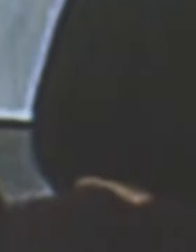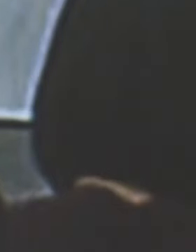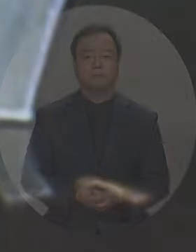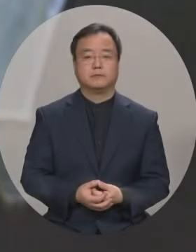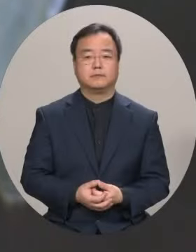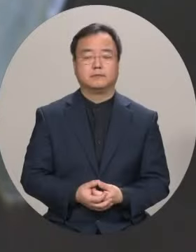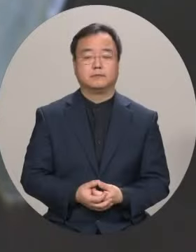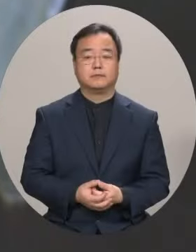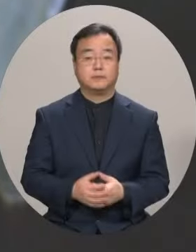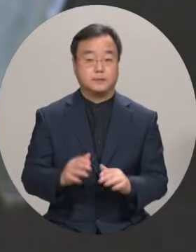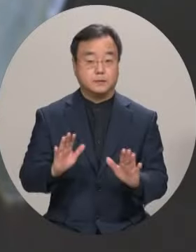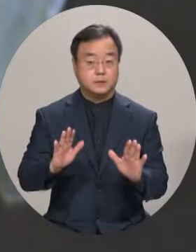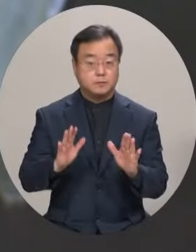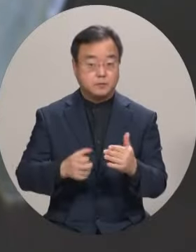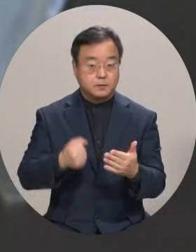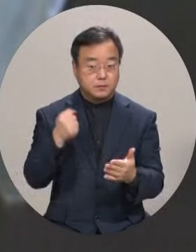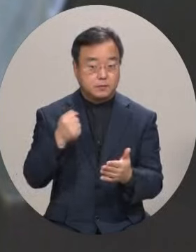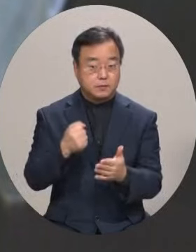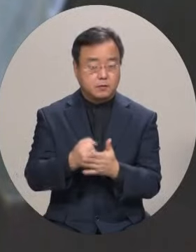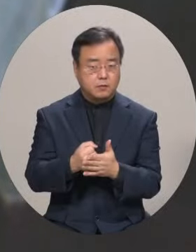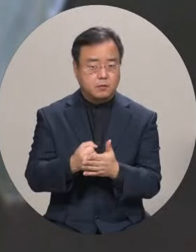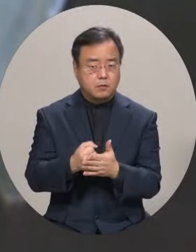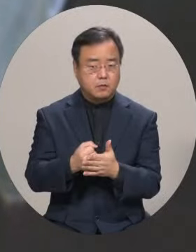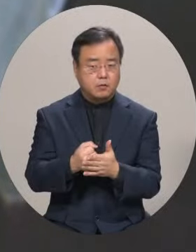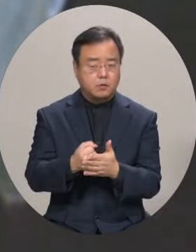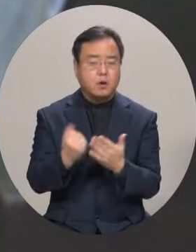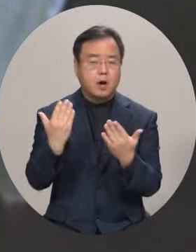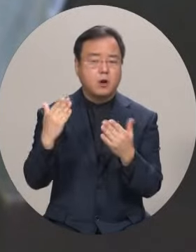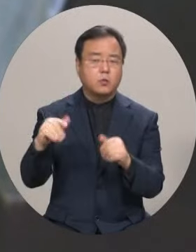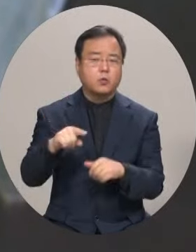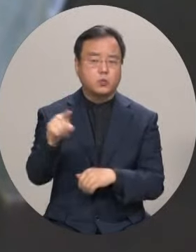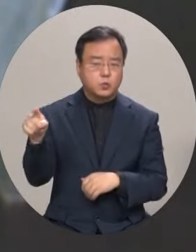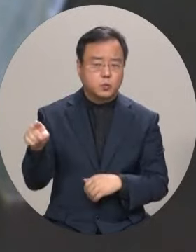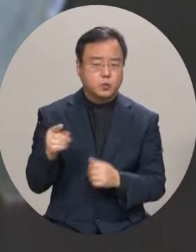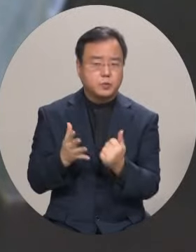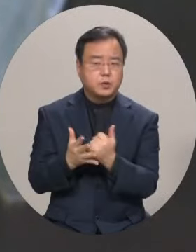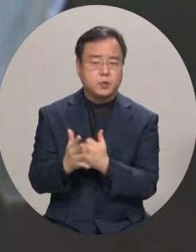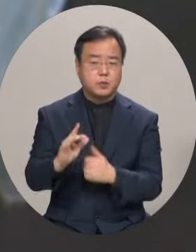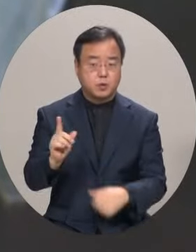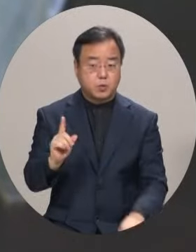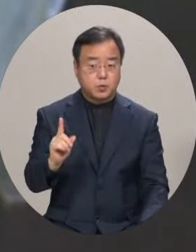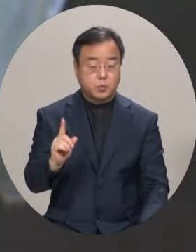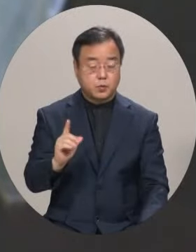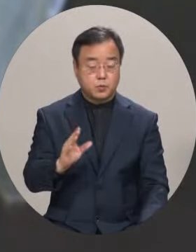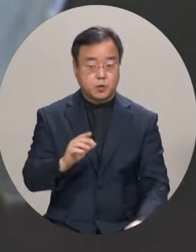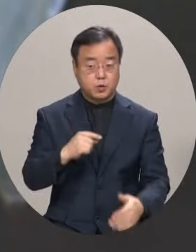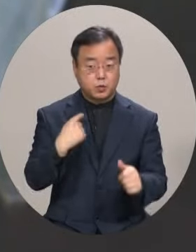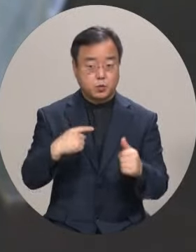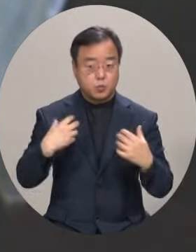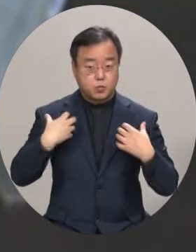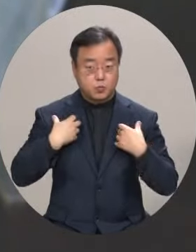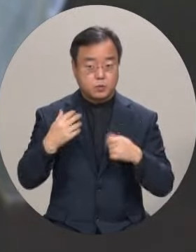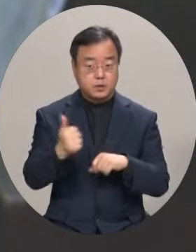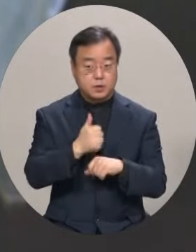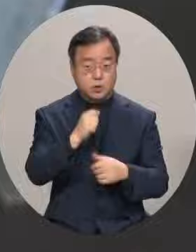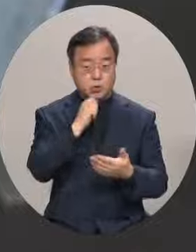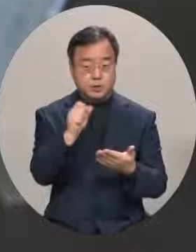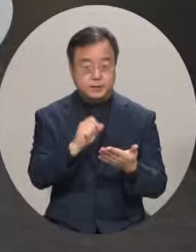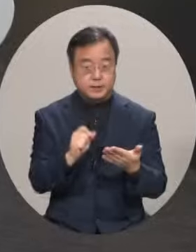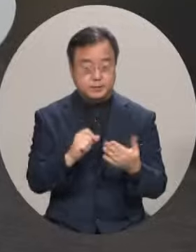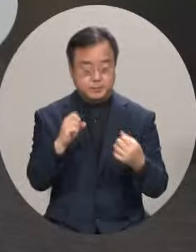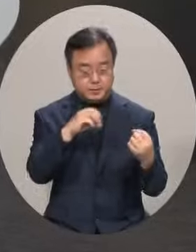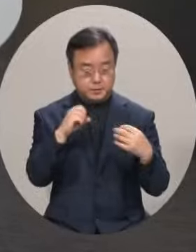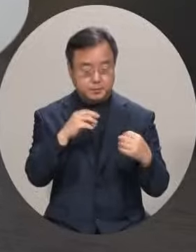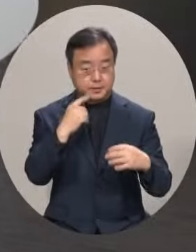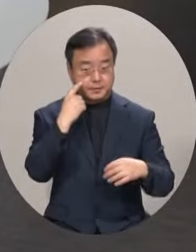네 이번 결정이 학교 현장에는 어떤 영향을 미칠지이 교육부 출입하는 취재 기자와 조금 더 짚어보겠습니다